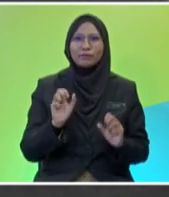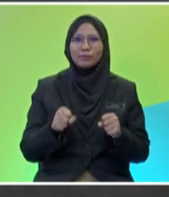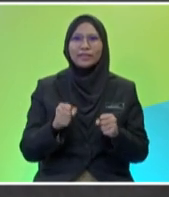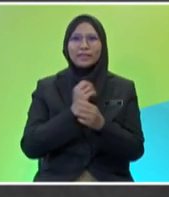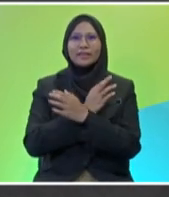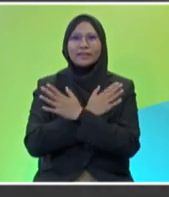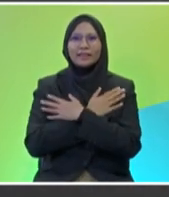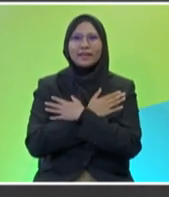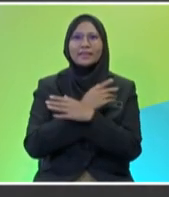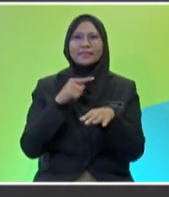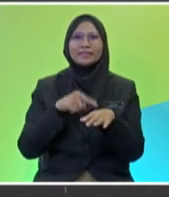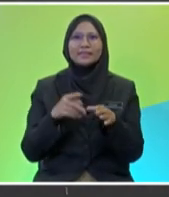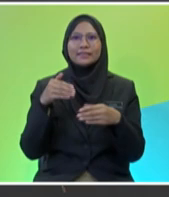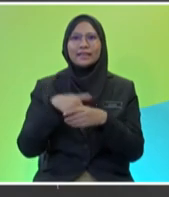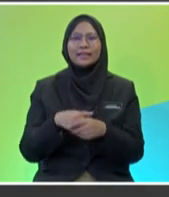sementara